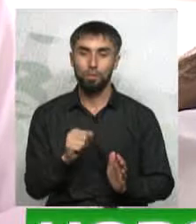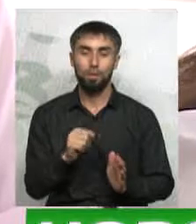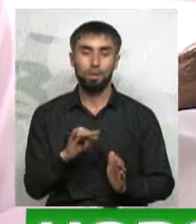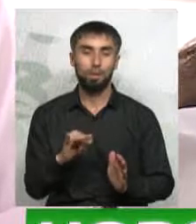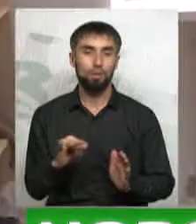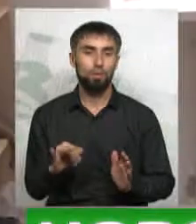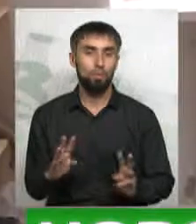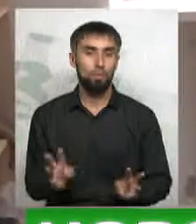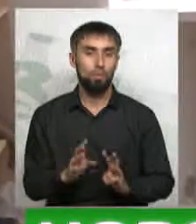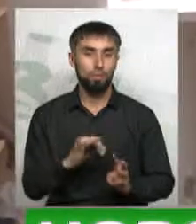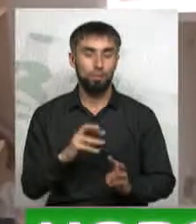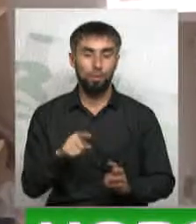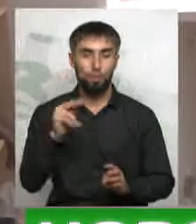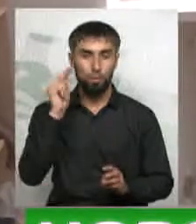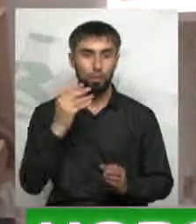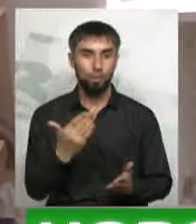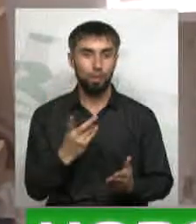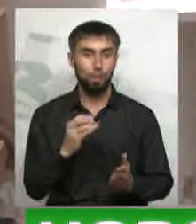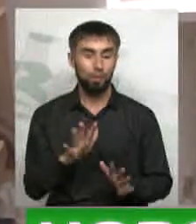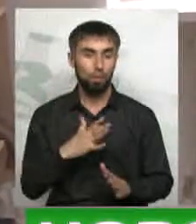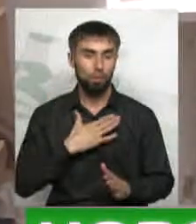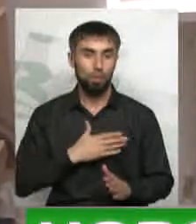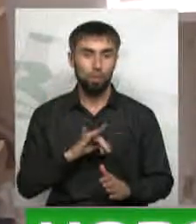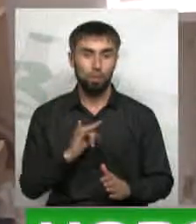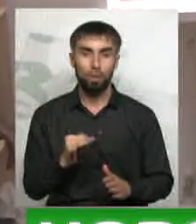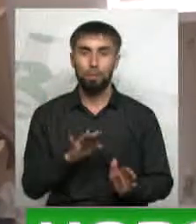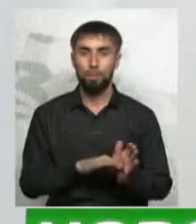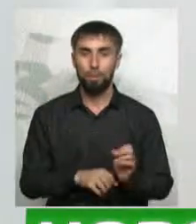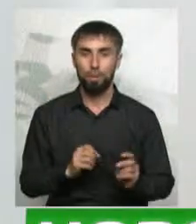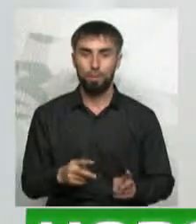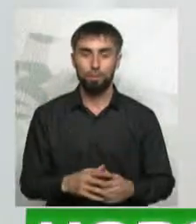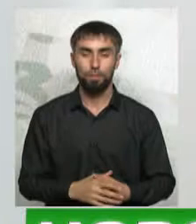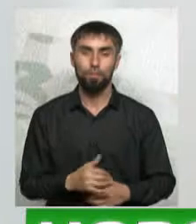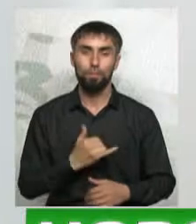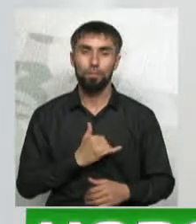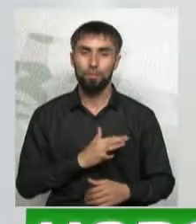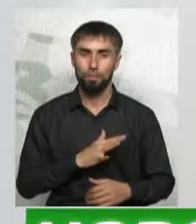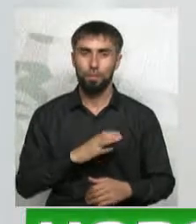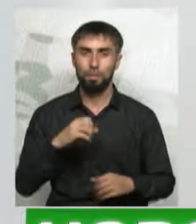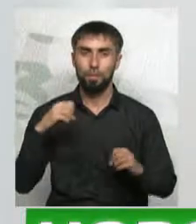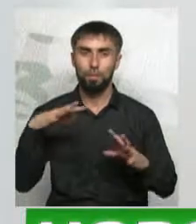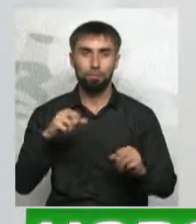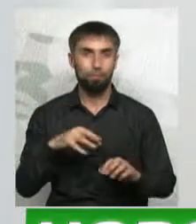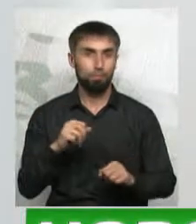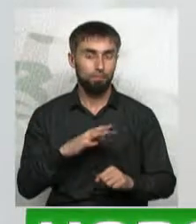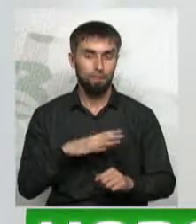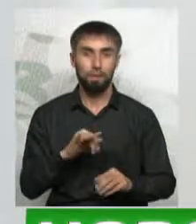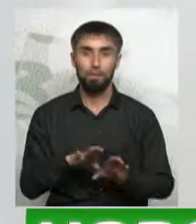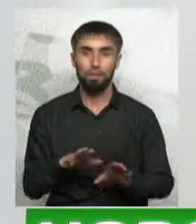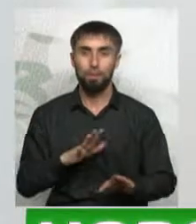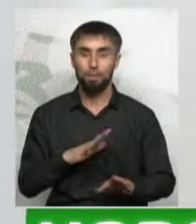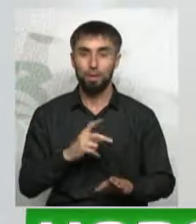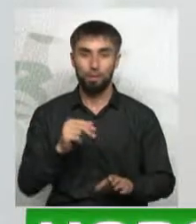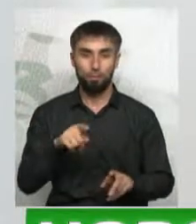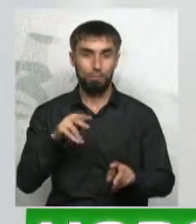пожарной системы. Учиться здесь теперь не только приятно, но и безопасно. У нас бывали перебои со светом. Было такое, что мы сидели на